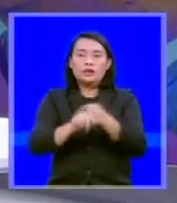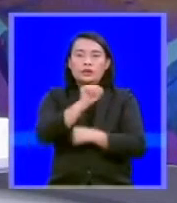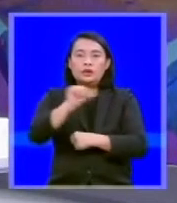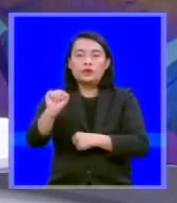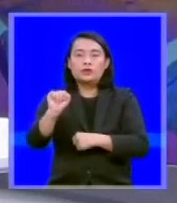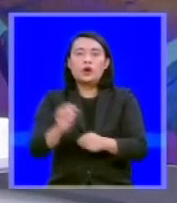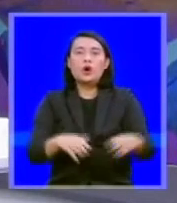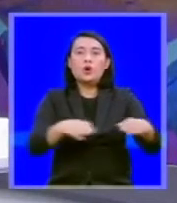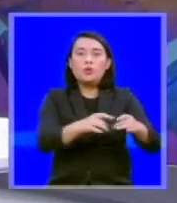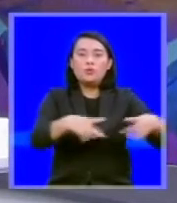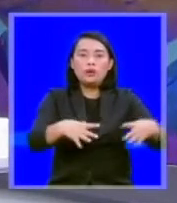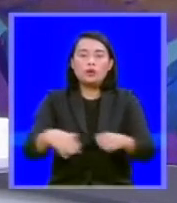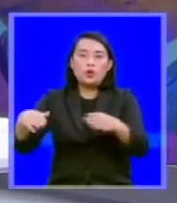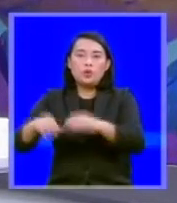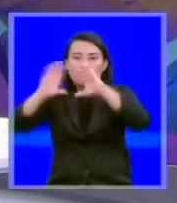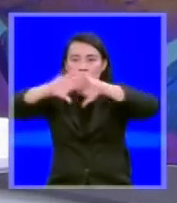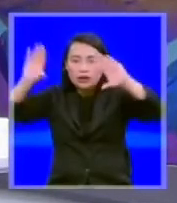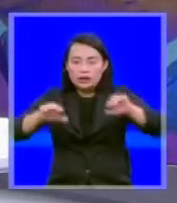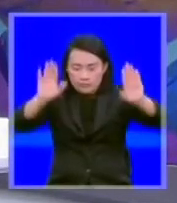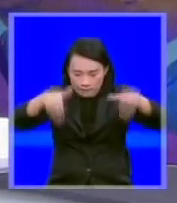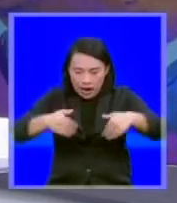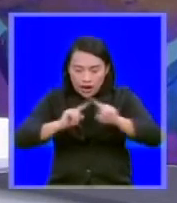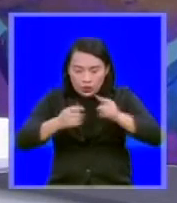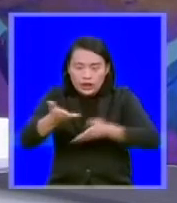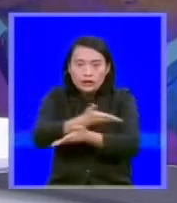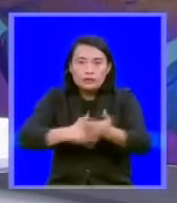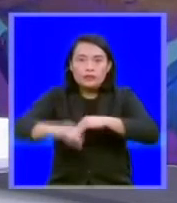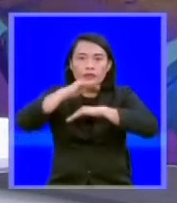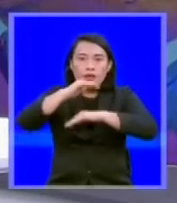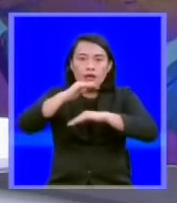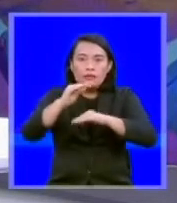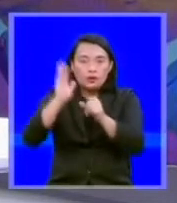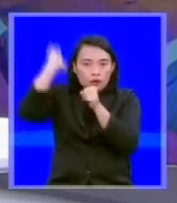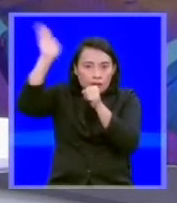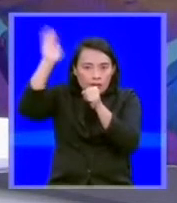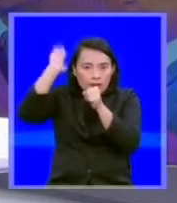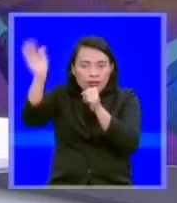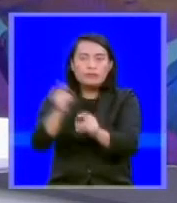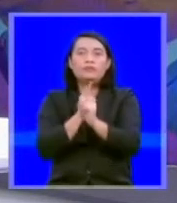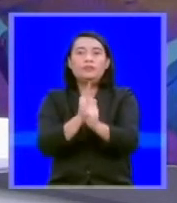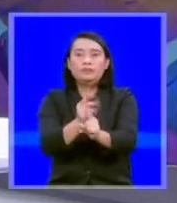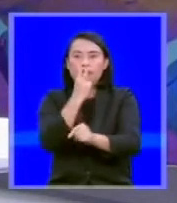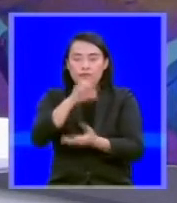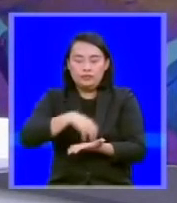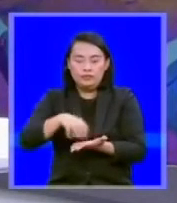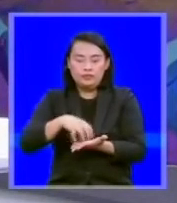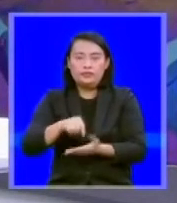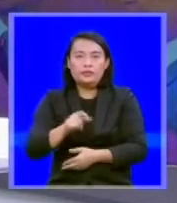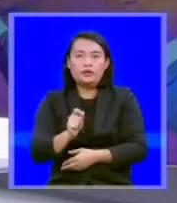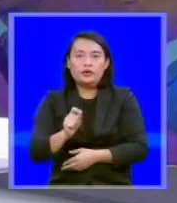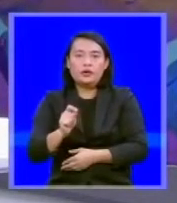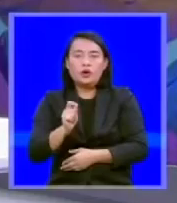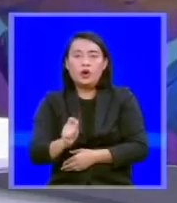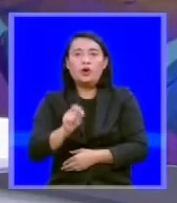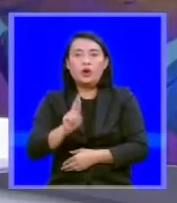ทั้งวิปฝ่ายค้านและวิปรัฐบาลนะคะมาหารือวางกรอบแนวทางของการอภิปรายไม่ไว้วางใจติดตามจากรายงานของคุณอรวรรณพยัคฆ์ช